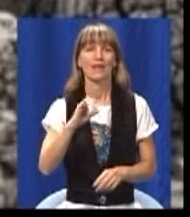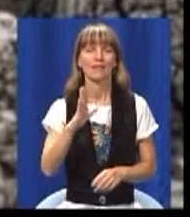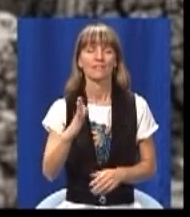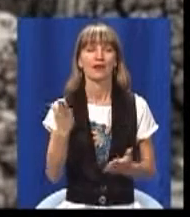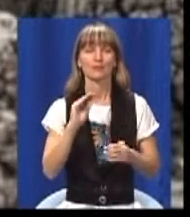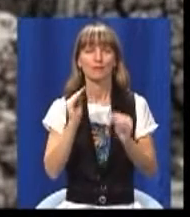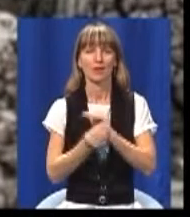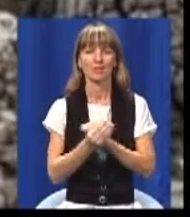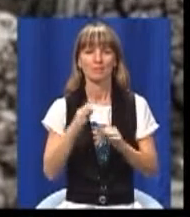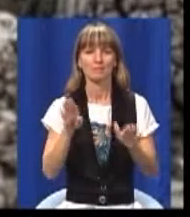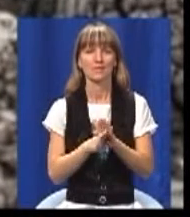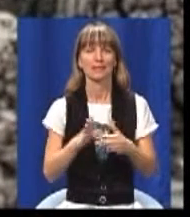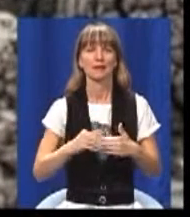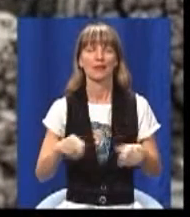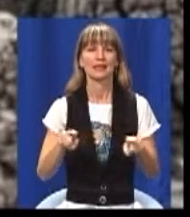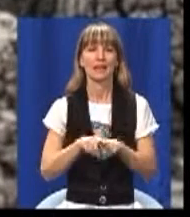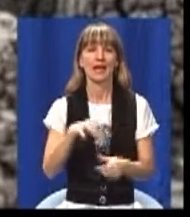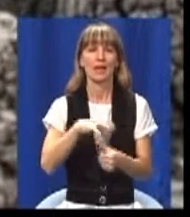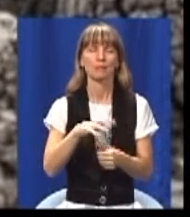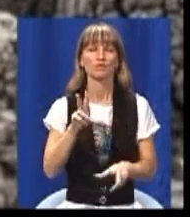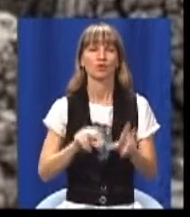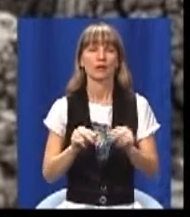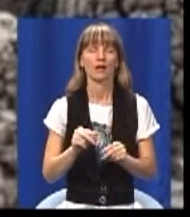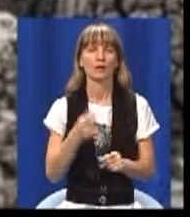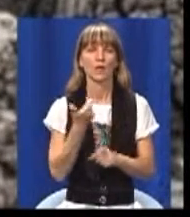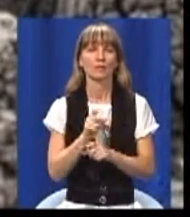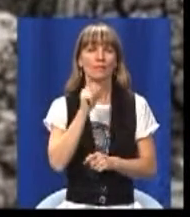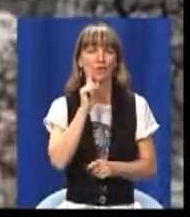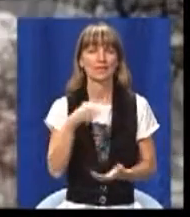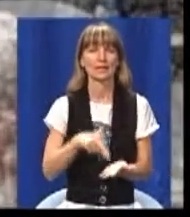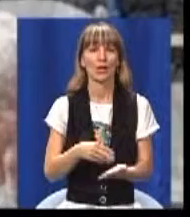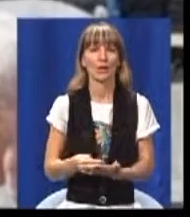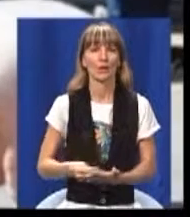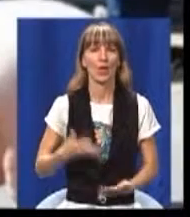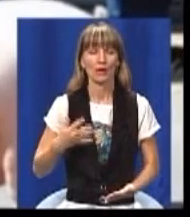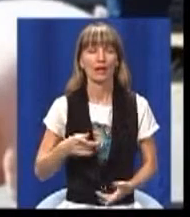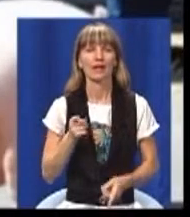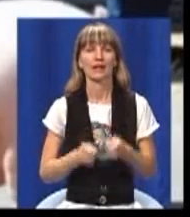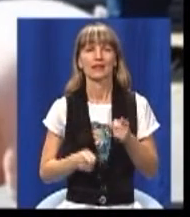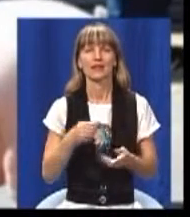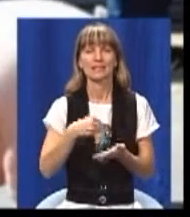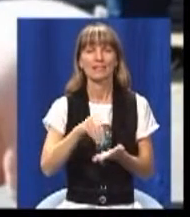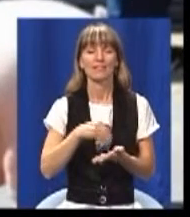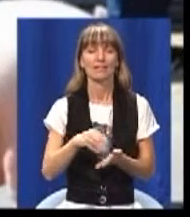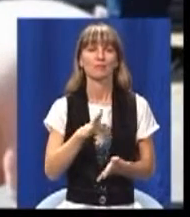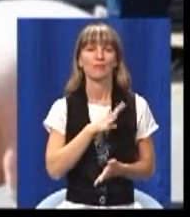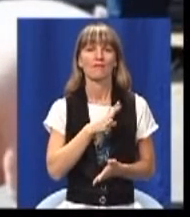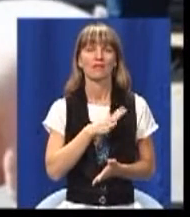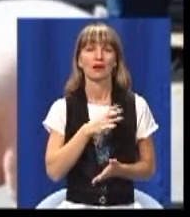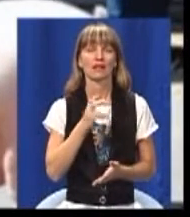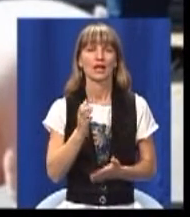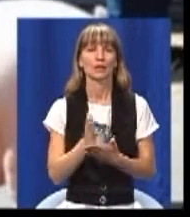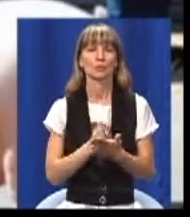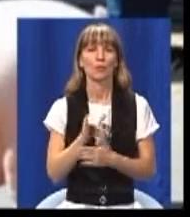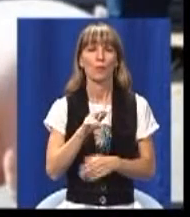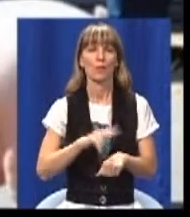очей під землею. Такі гриби вважаються делікатесом і коштують дуже дорого. А іноді свині навіть перебувають на службі